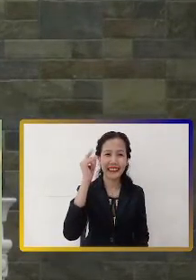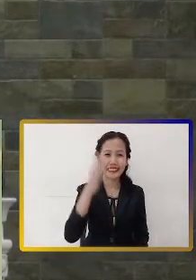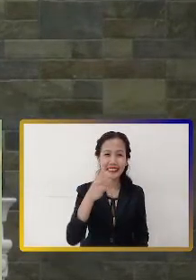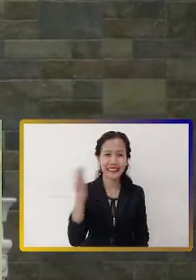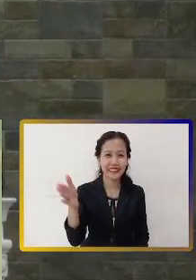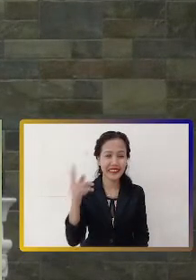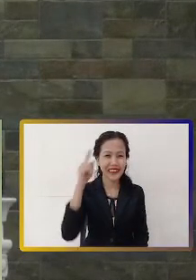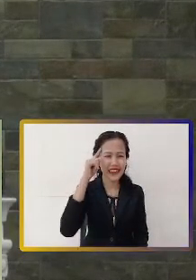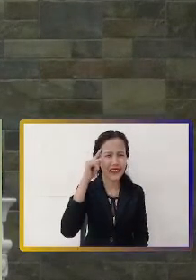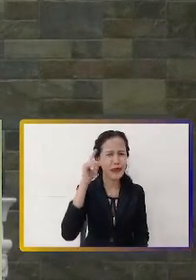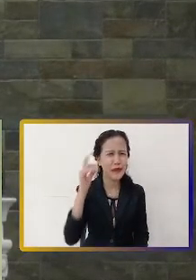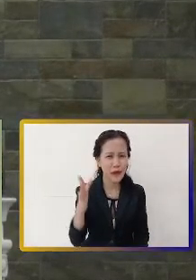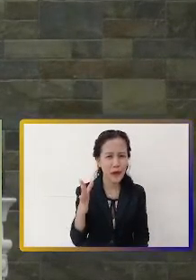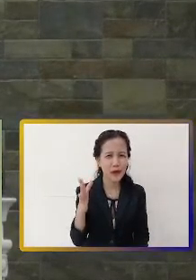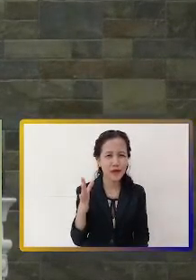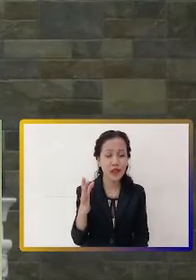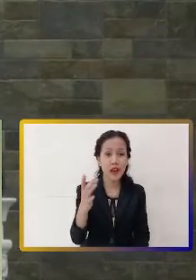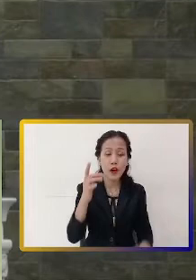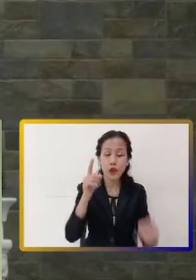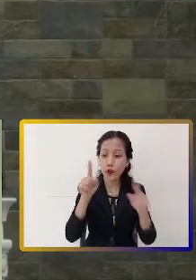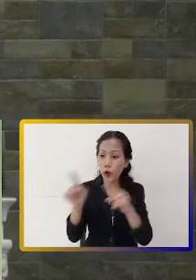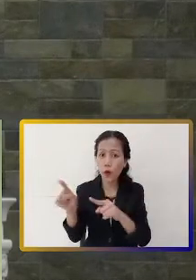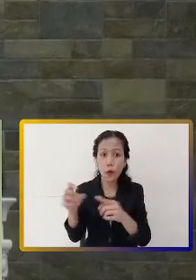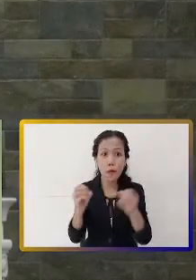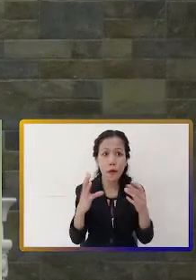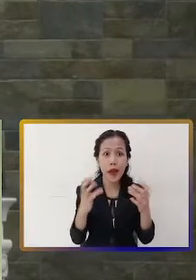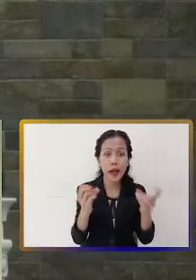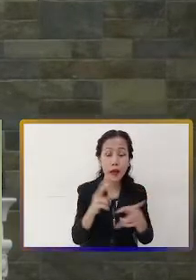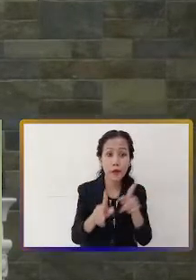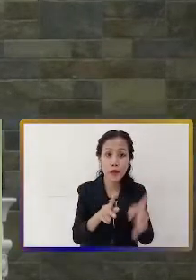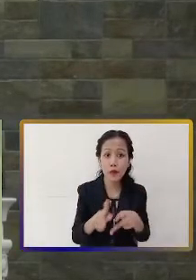you. Akalain mo, dinarayo siya para makinig lamang sa kanya.